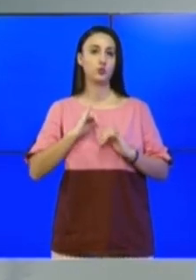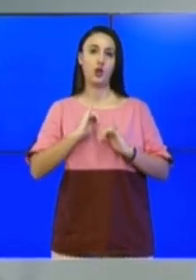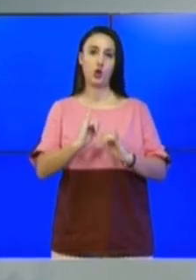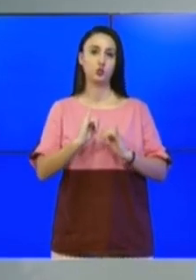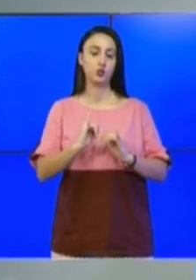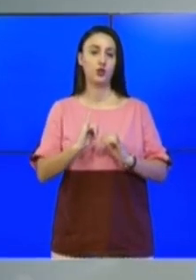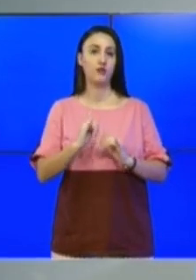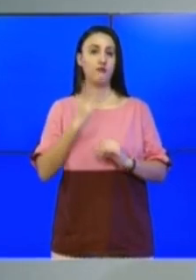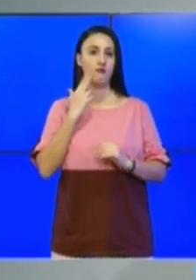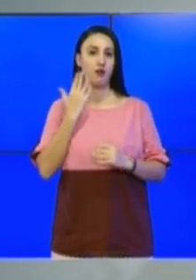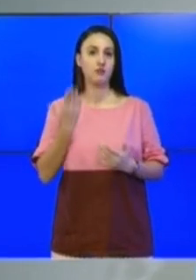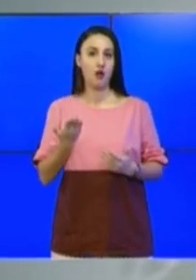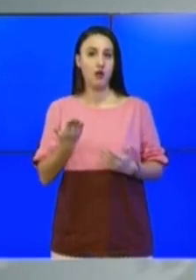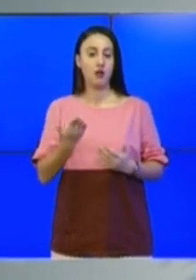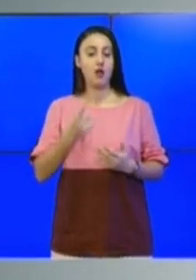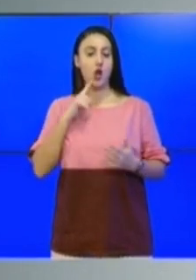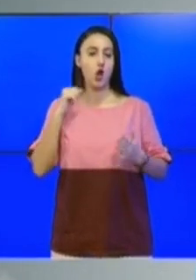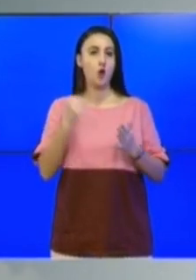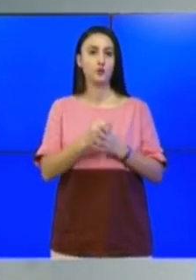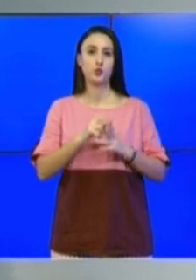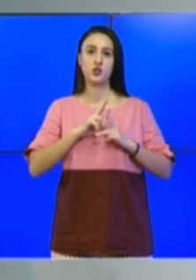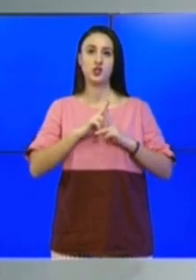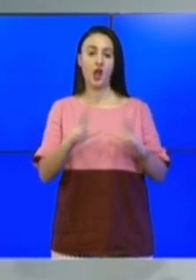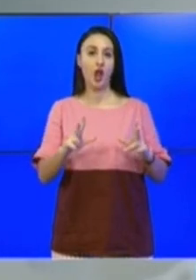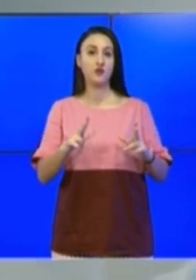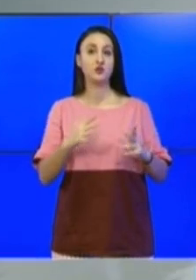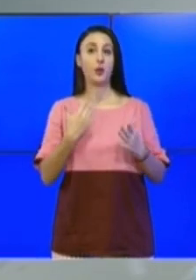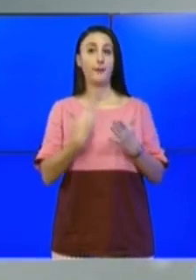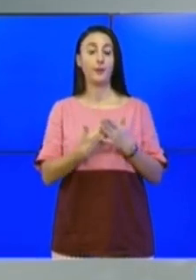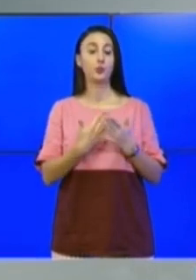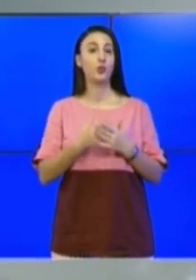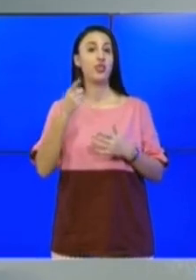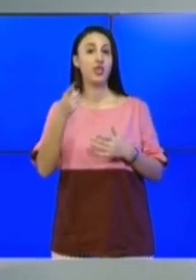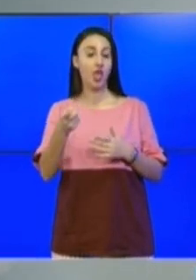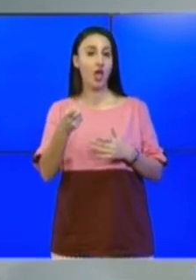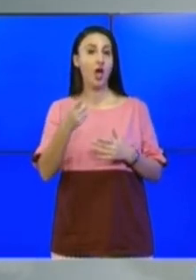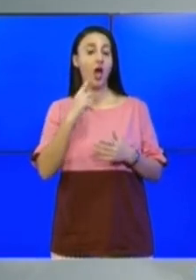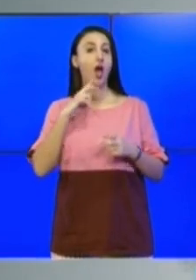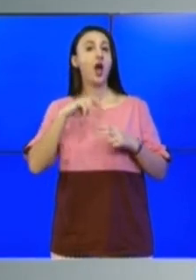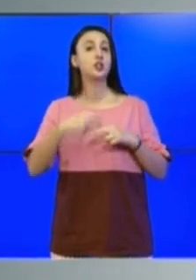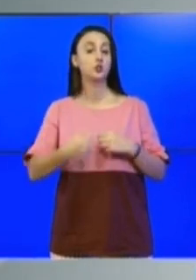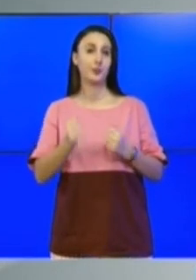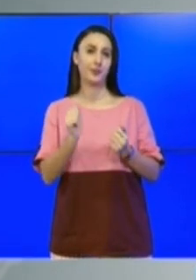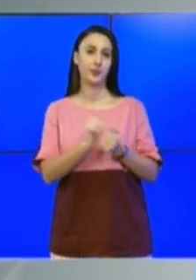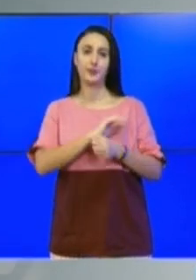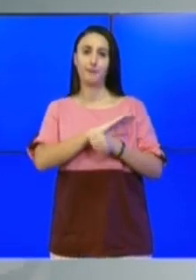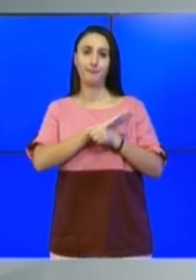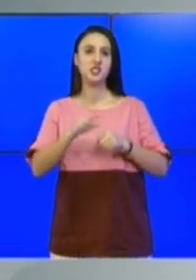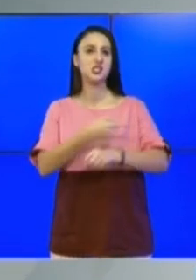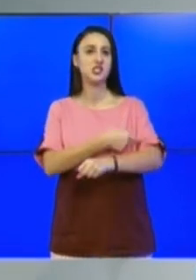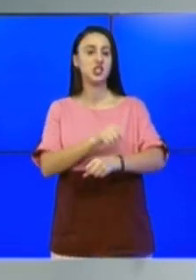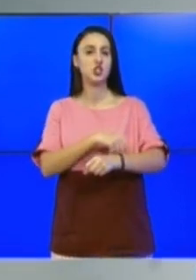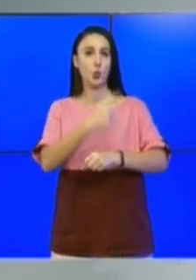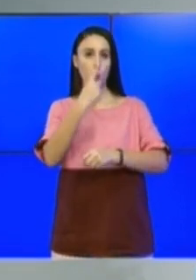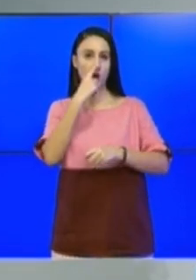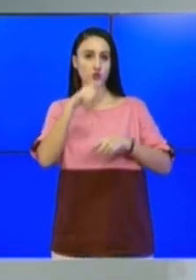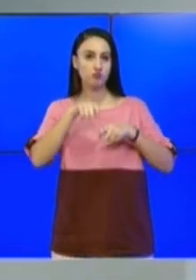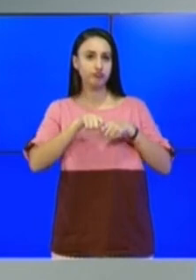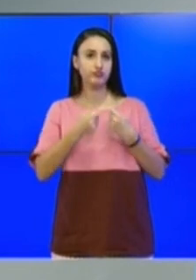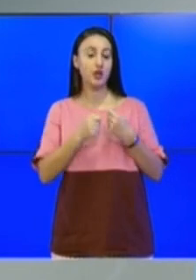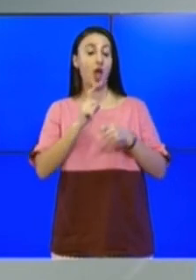o oprească pe agresoare. Lovitura a fost atât de puternică încât Cristina Joia a căzut la pământ plină de sânge și cu nasul